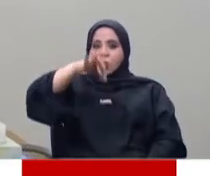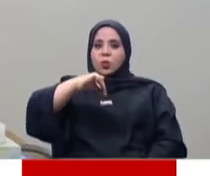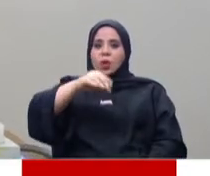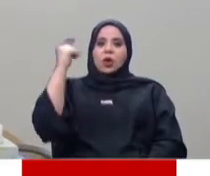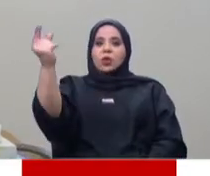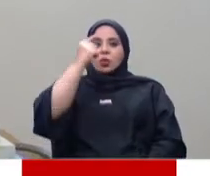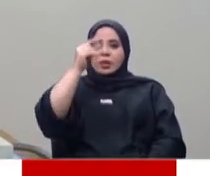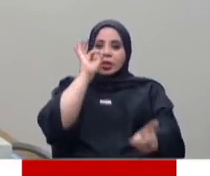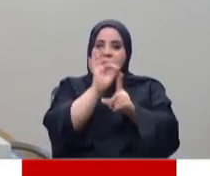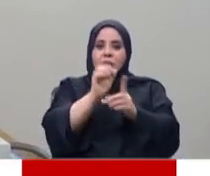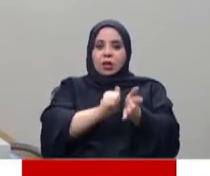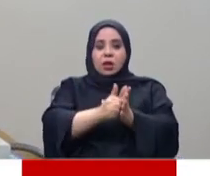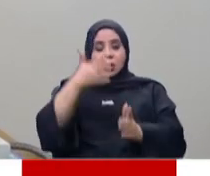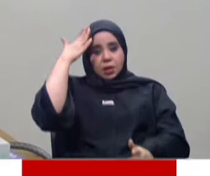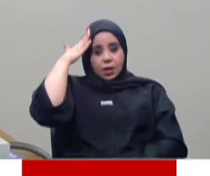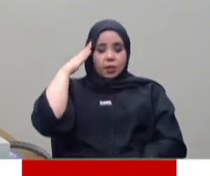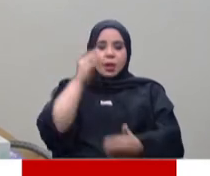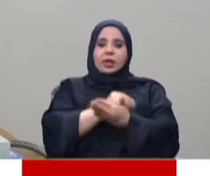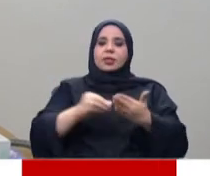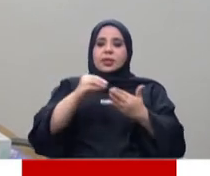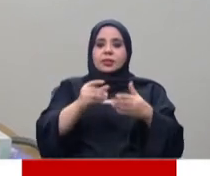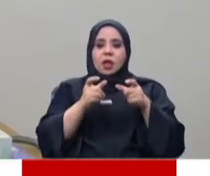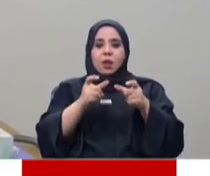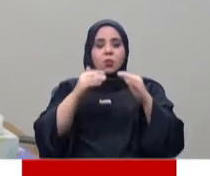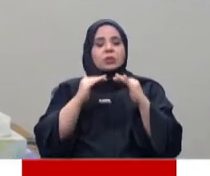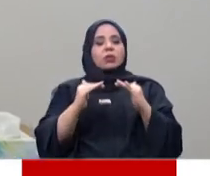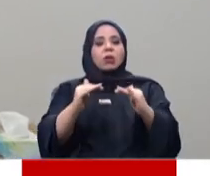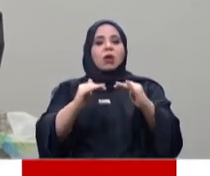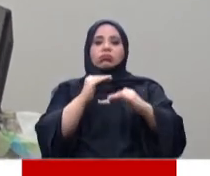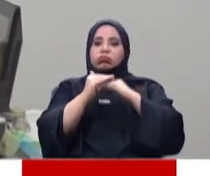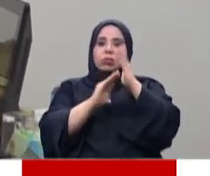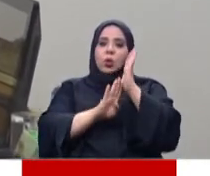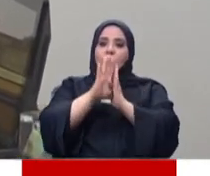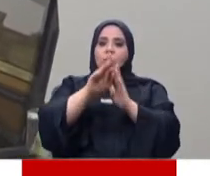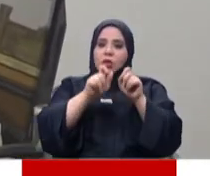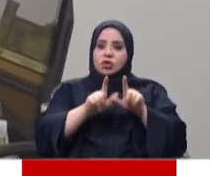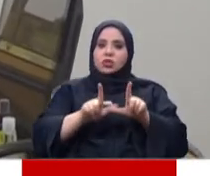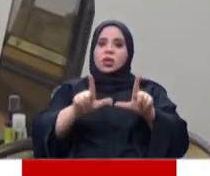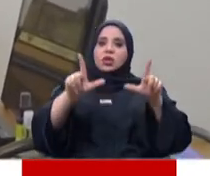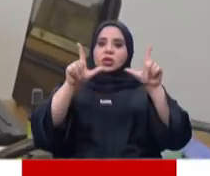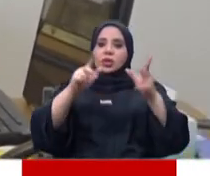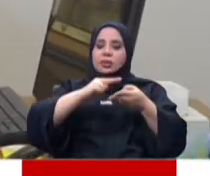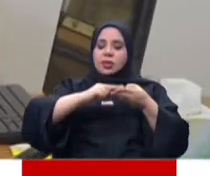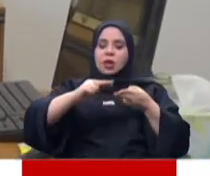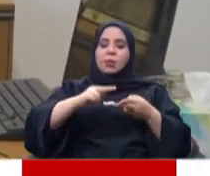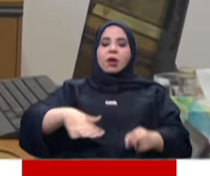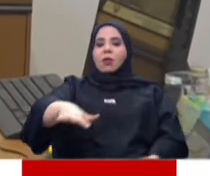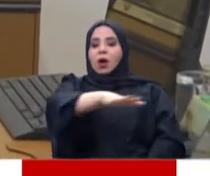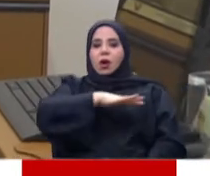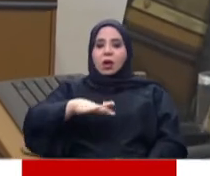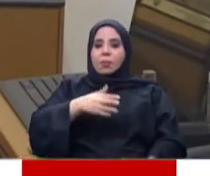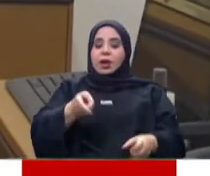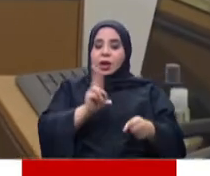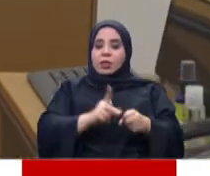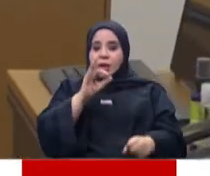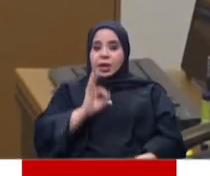ورؤيته القيادية الحكيمة في تعزيز الأمن والاستقرار والازدهار ونشر السلام في المنطقة والعالم. أكد المجلس في